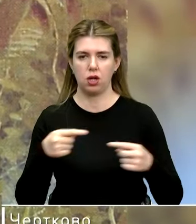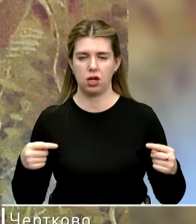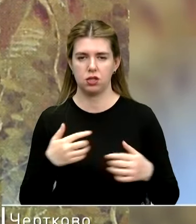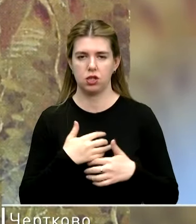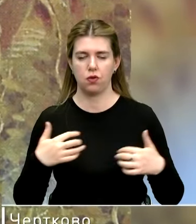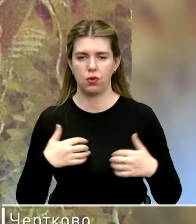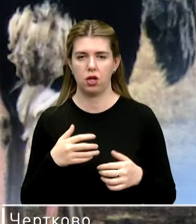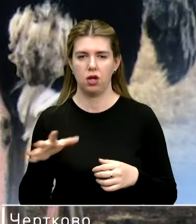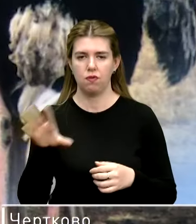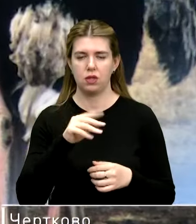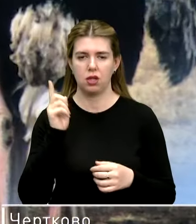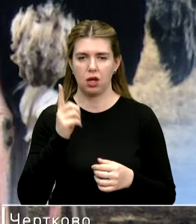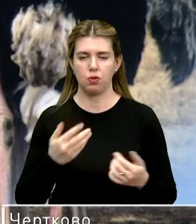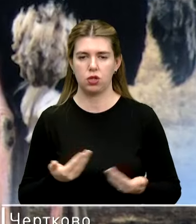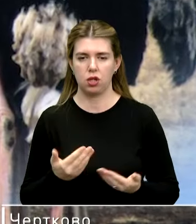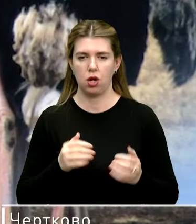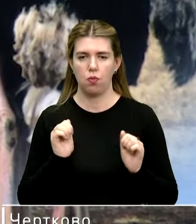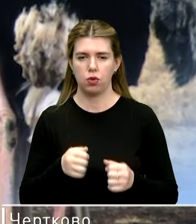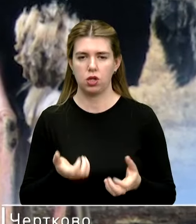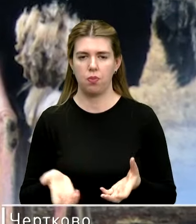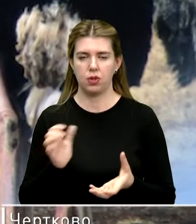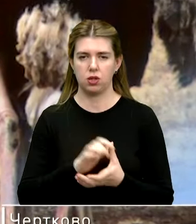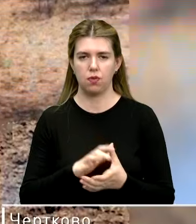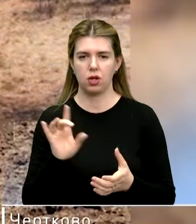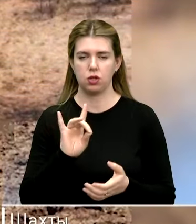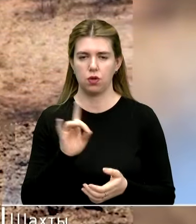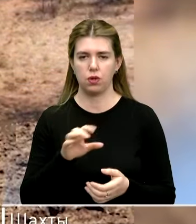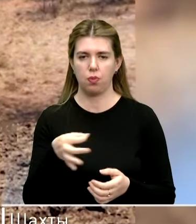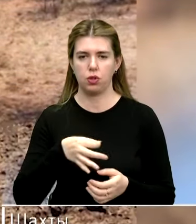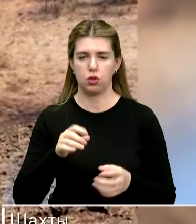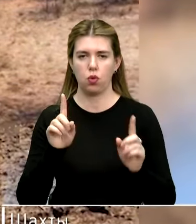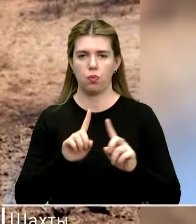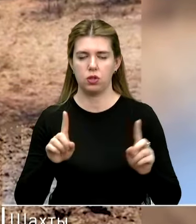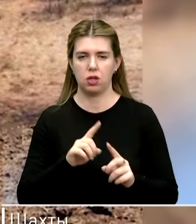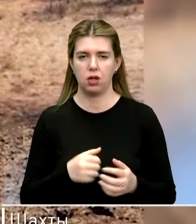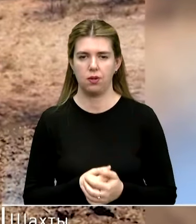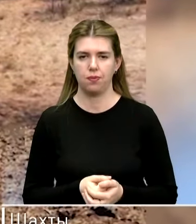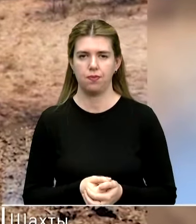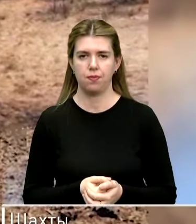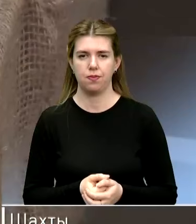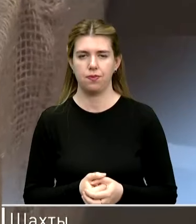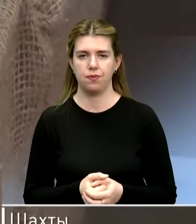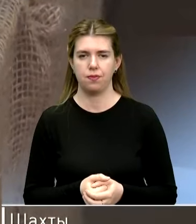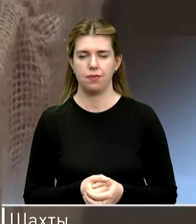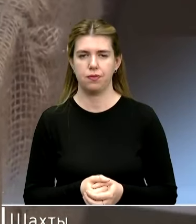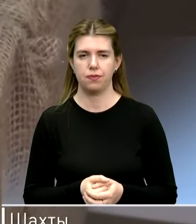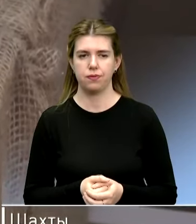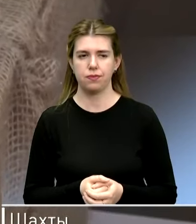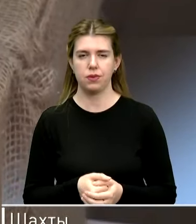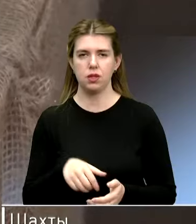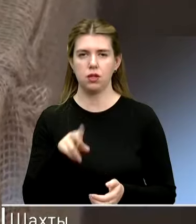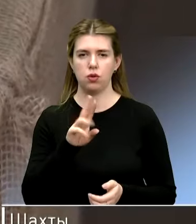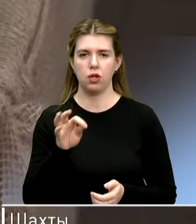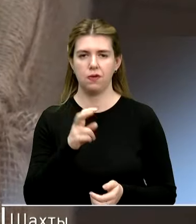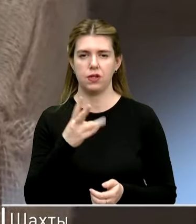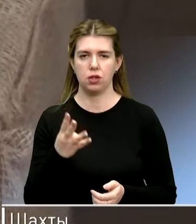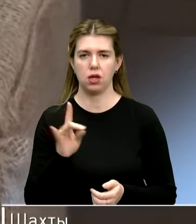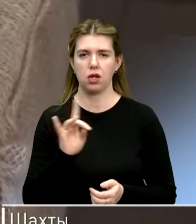другие. Со всеми древними обитателями можно познакомиться в Ростовском областном музее краеведения. Валерия Жукова, Сергей Алфеев, Дон